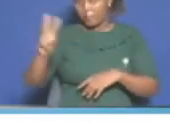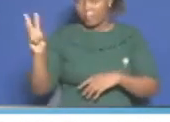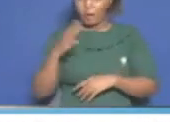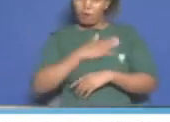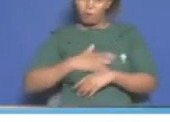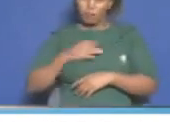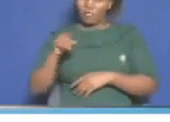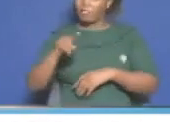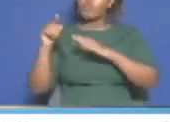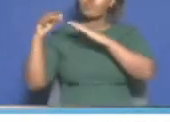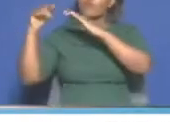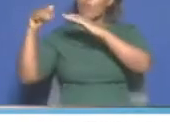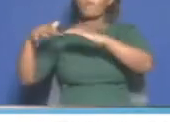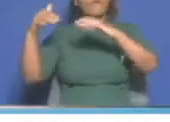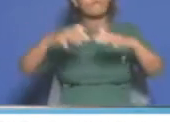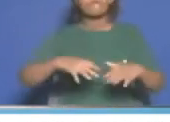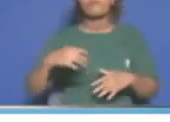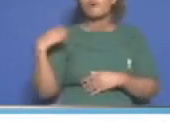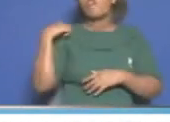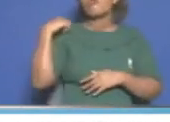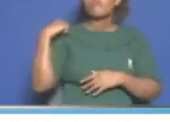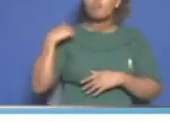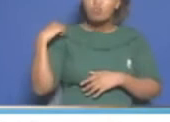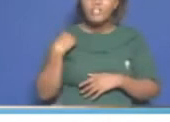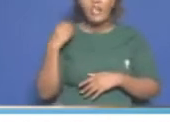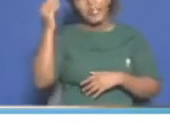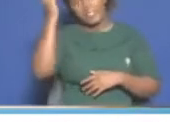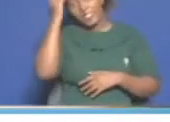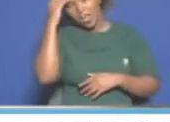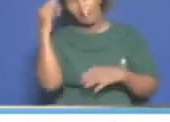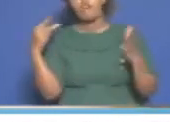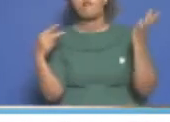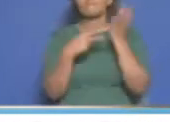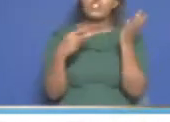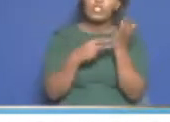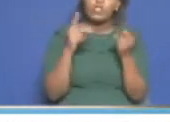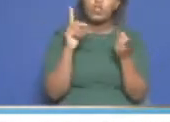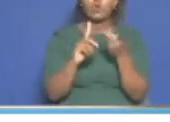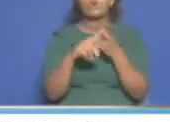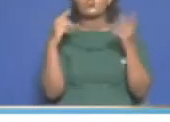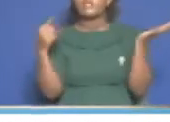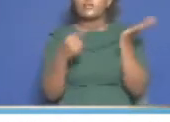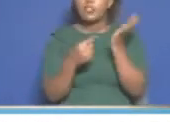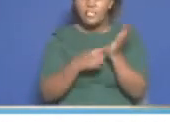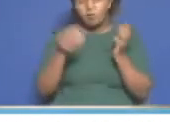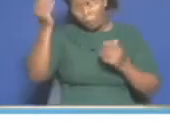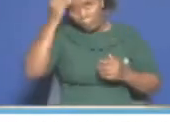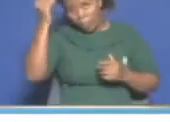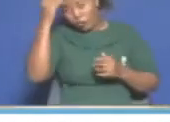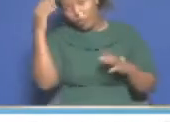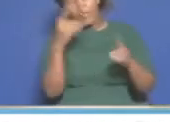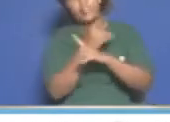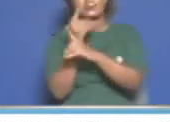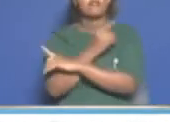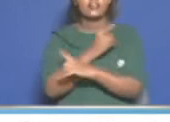kujitoa, endeni kwenye vyuo vya anuai, vocational training, technical training, mkaweze kujifunza mafunzo haya,